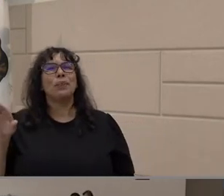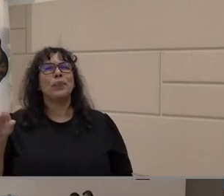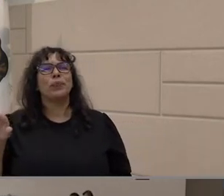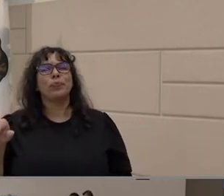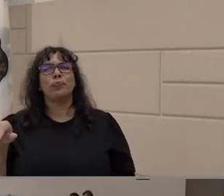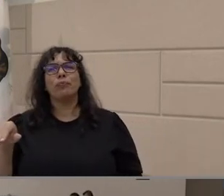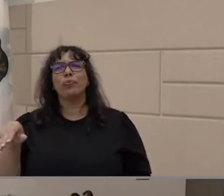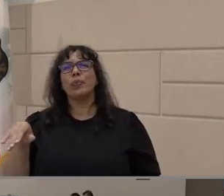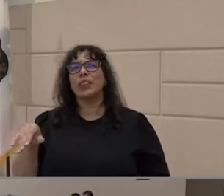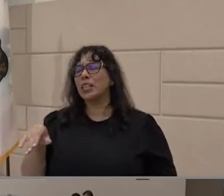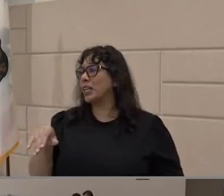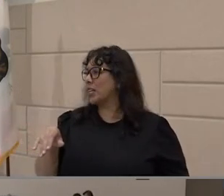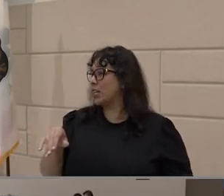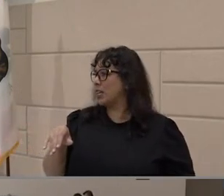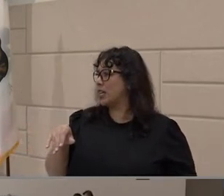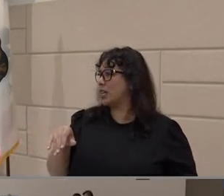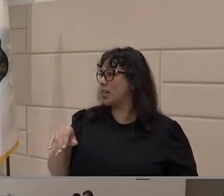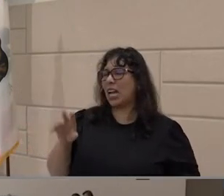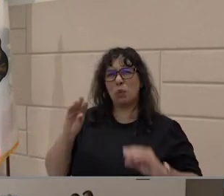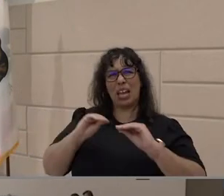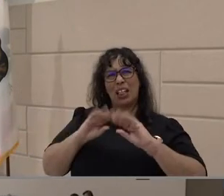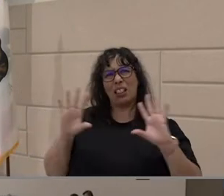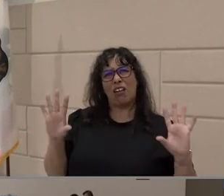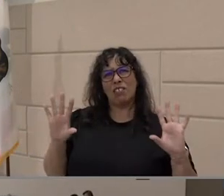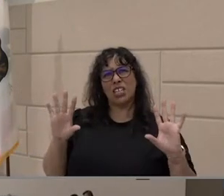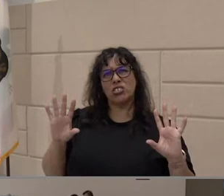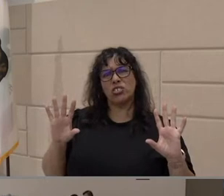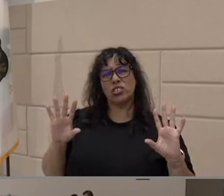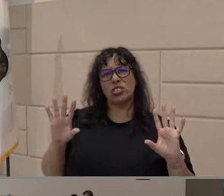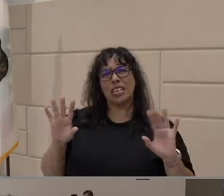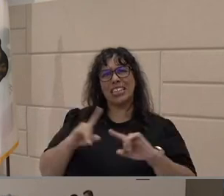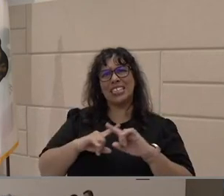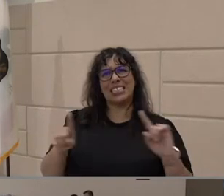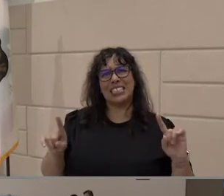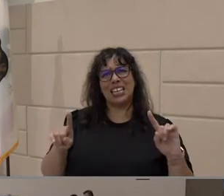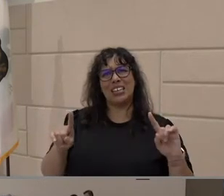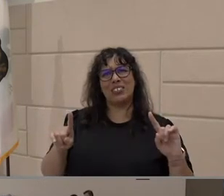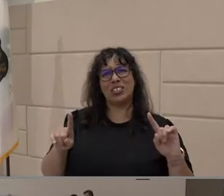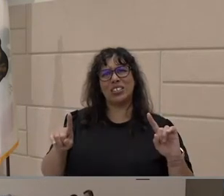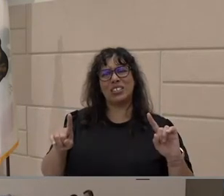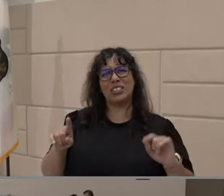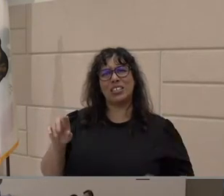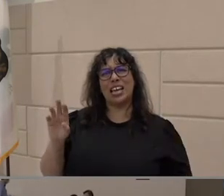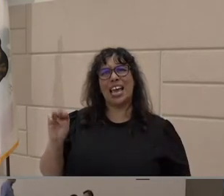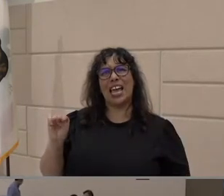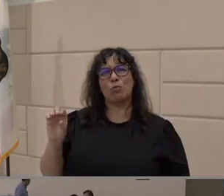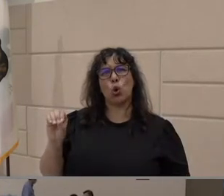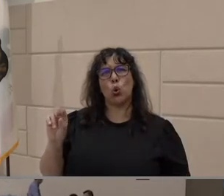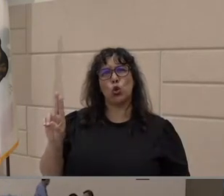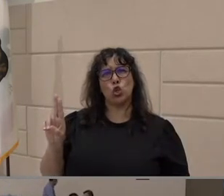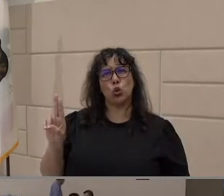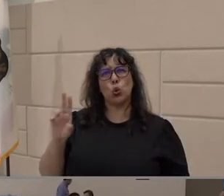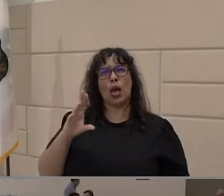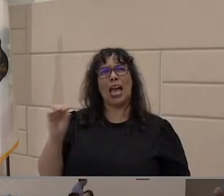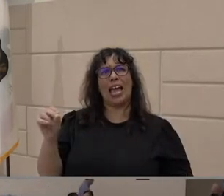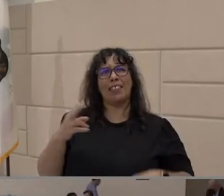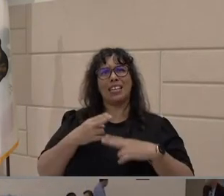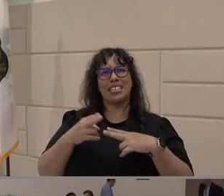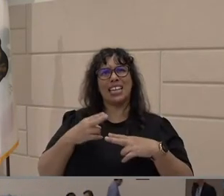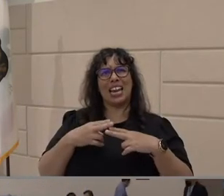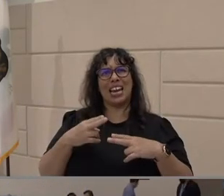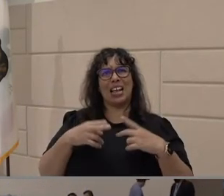ណាលោកស្រីយើងចង់និយាយបញ្ជាក់អឺបញ្ជាក់ពីចំណុ